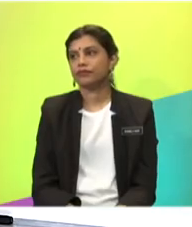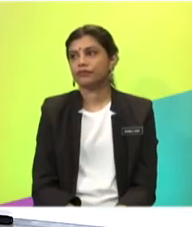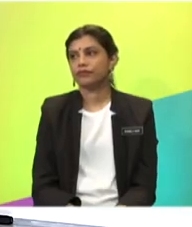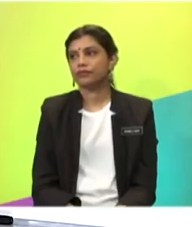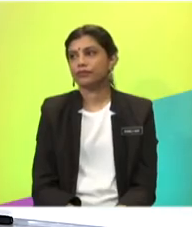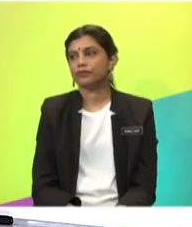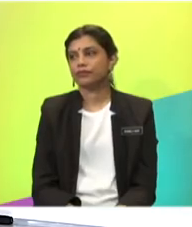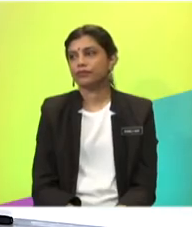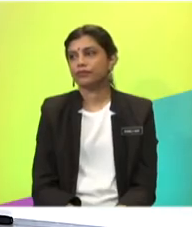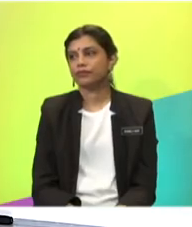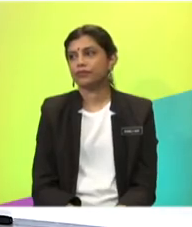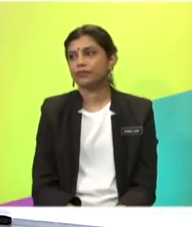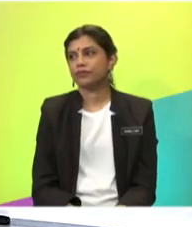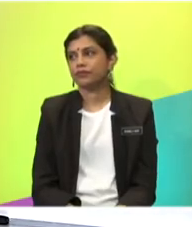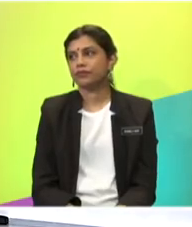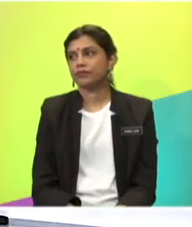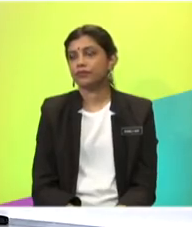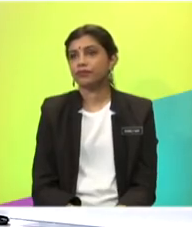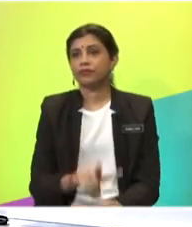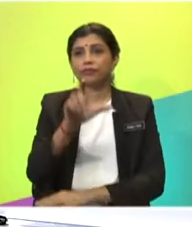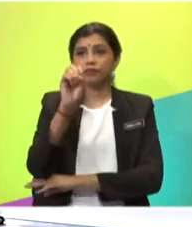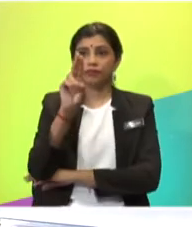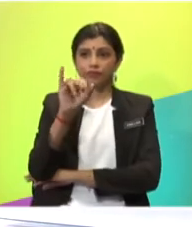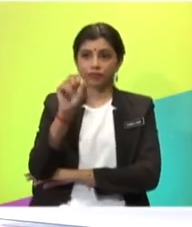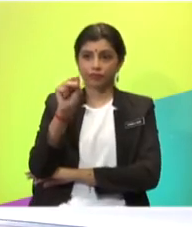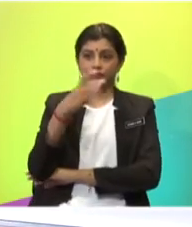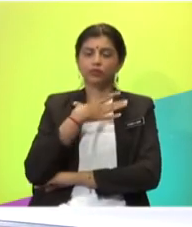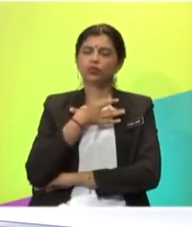makan. Luis suka makan apa, Luis?